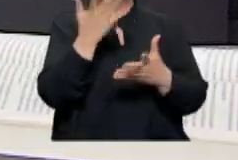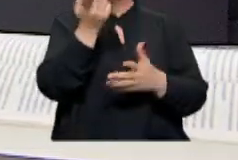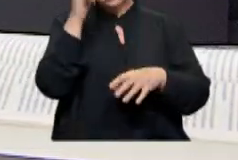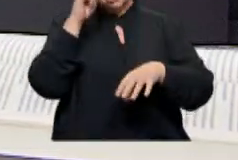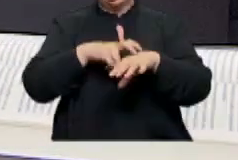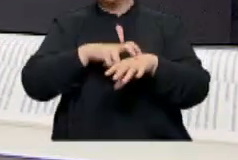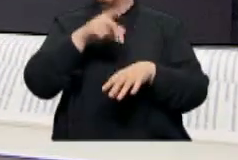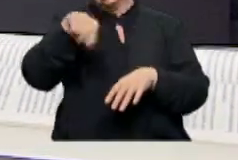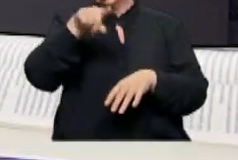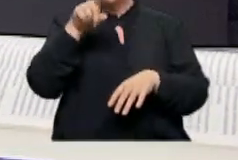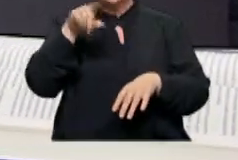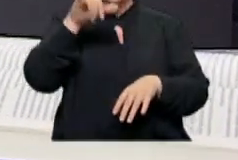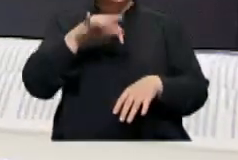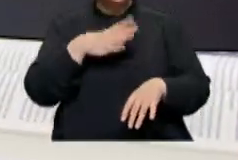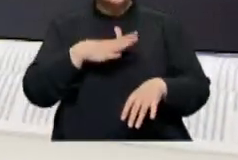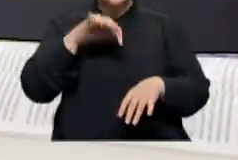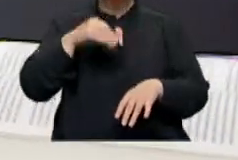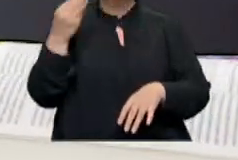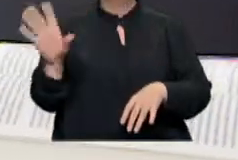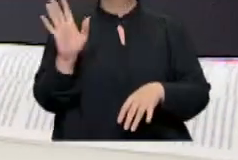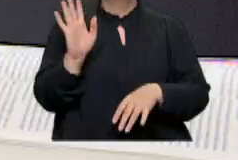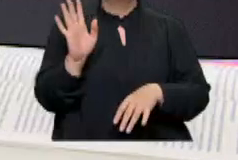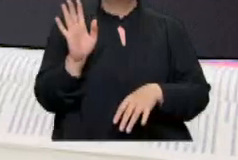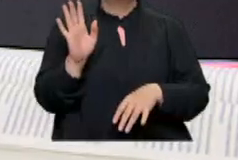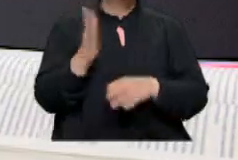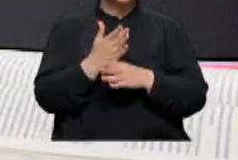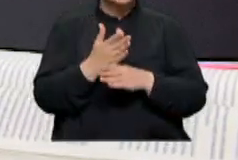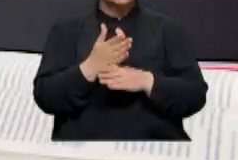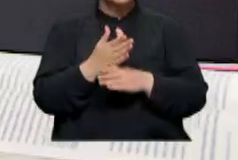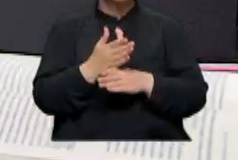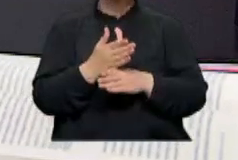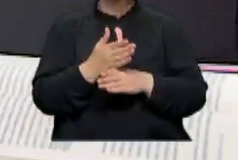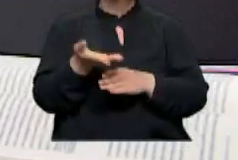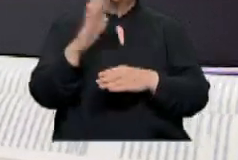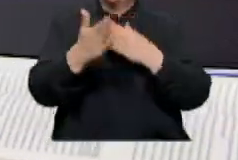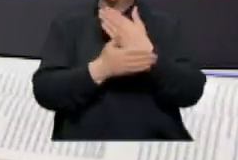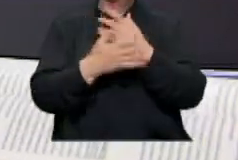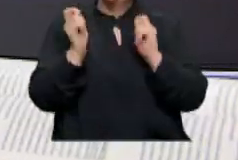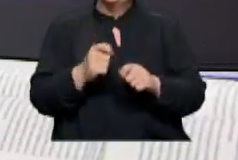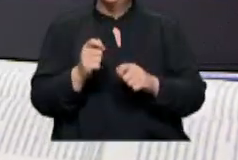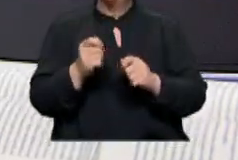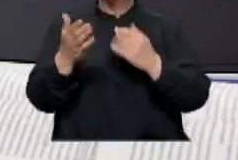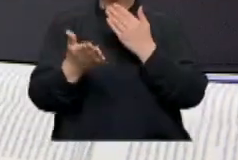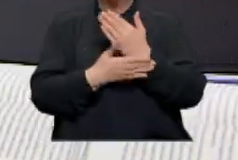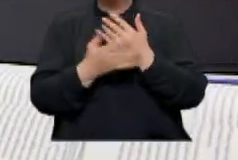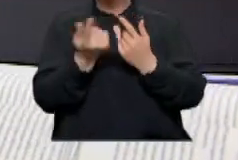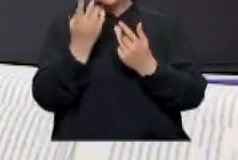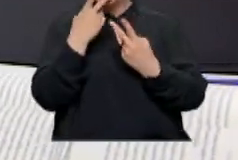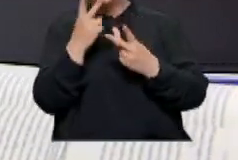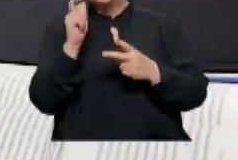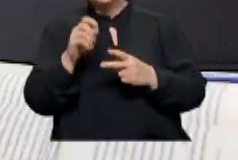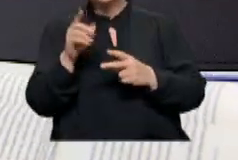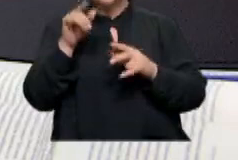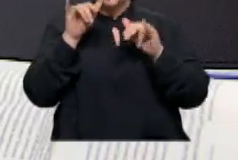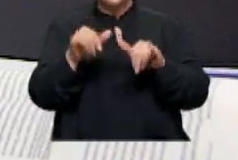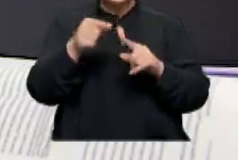hatırlarsınız. Onlar hakkını istiyor, hakkını vermiyorsunuz. Neden? Sonra yardım edelim, yardım kabiliğinden bir şeyler açıklanır. Gene